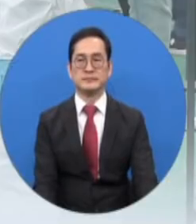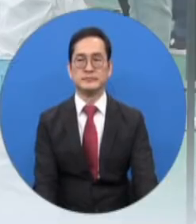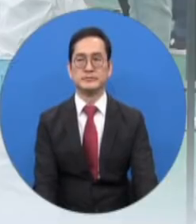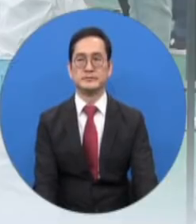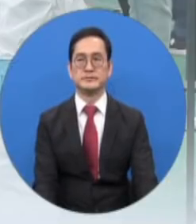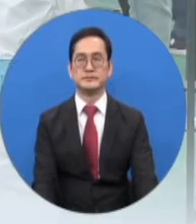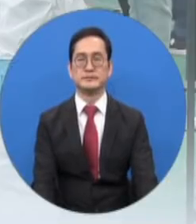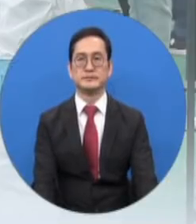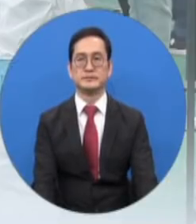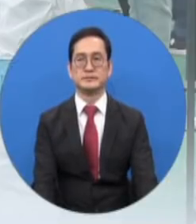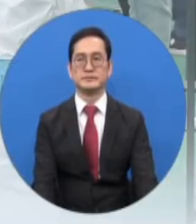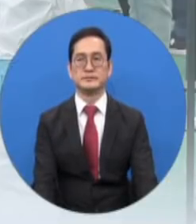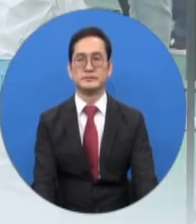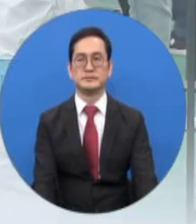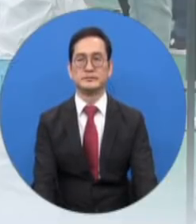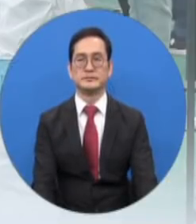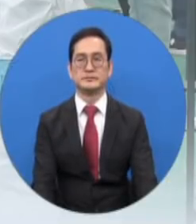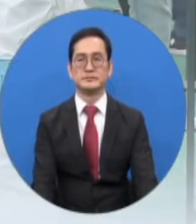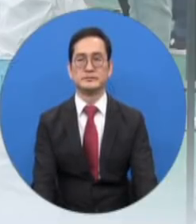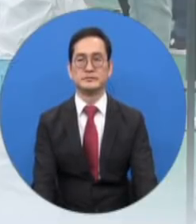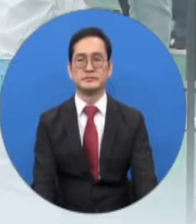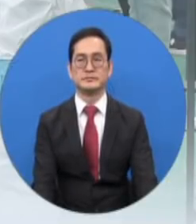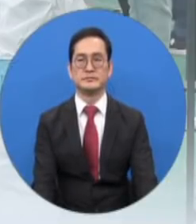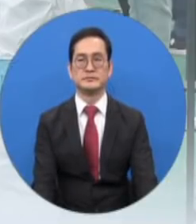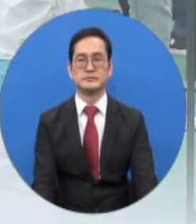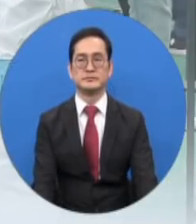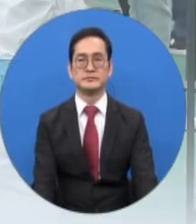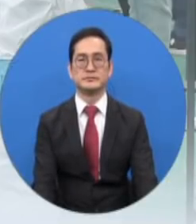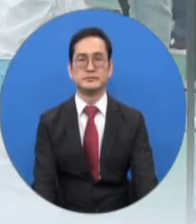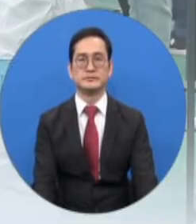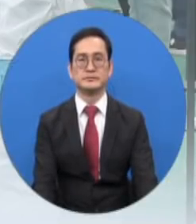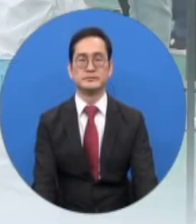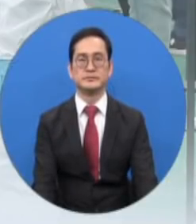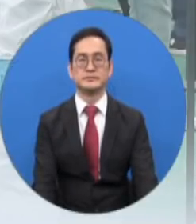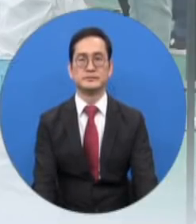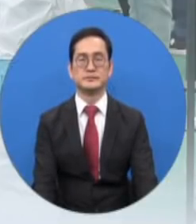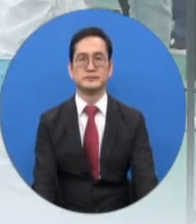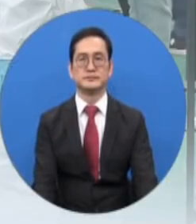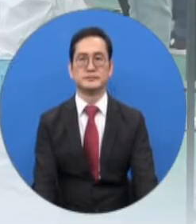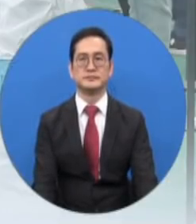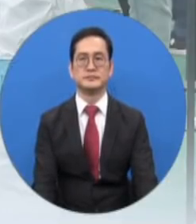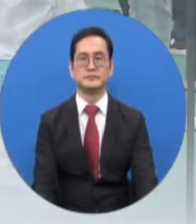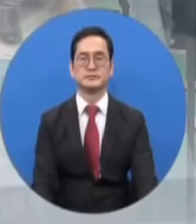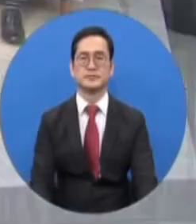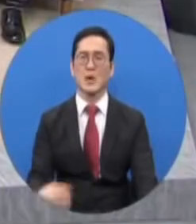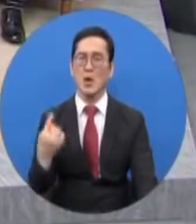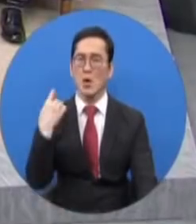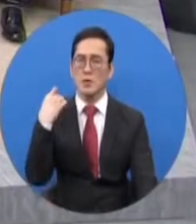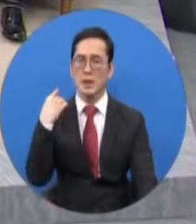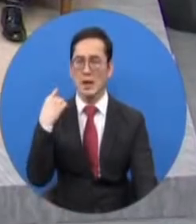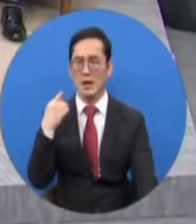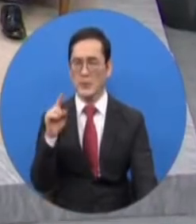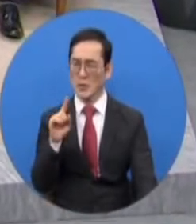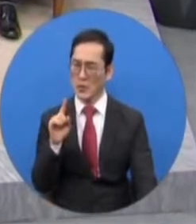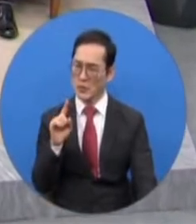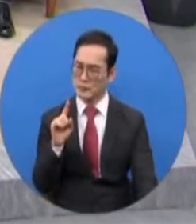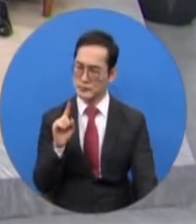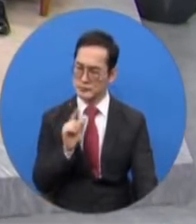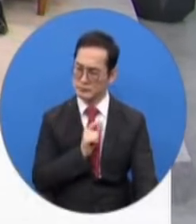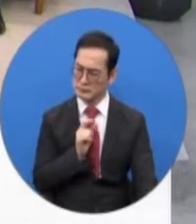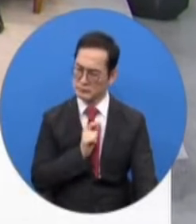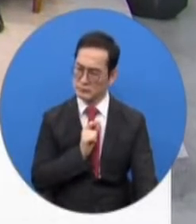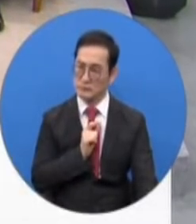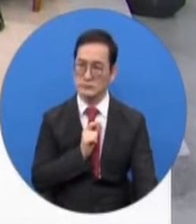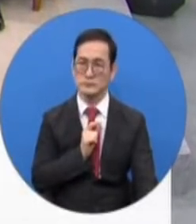자 일단 그거부터 좀 한번 따져볼게요. 이재민 기자, 어제 굉장히 이상한 일이 있었어요. 뭐냐면 제가 이 질문을